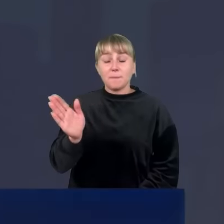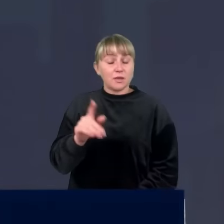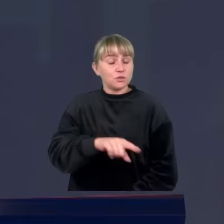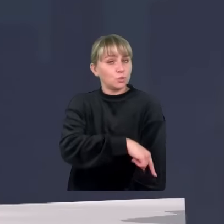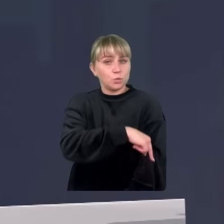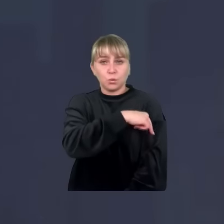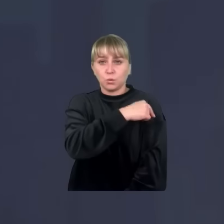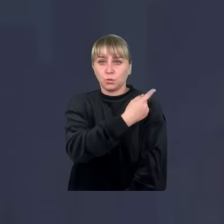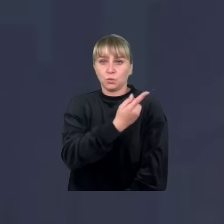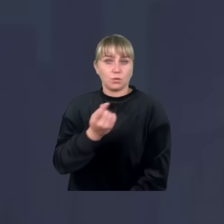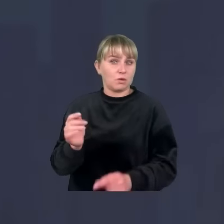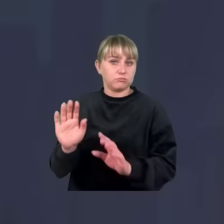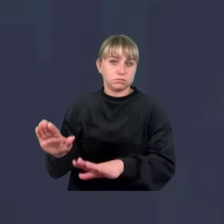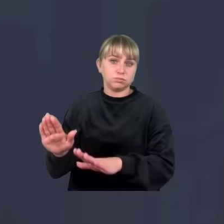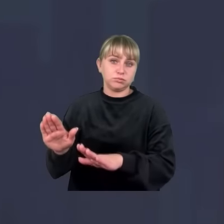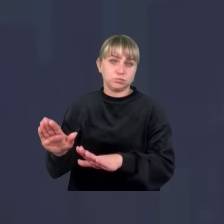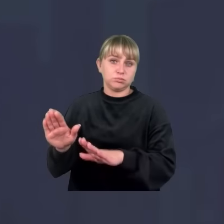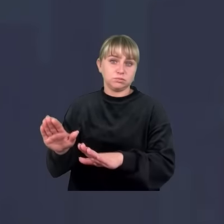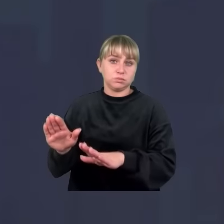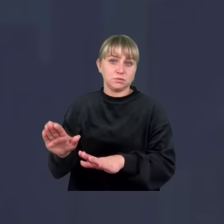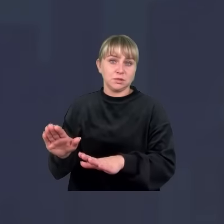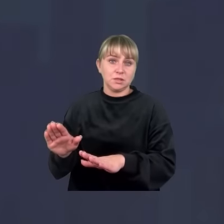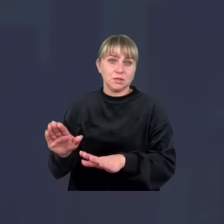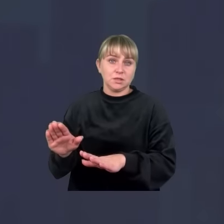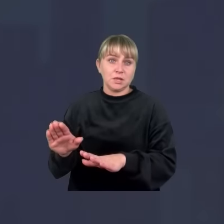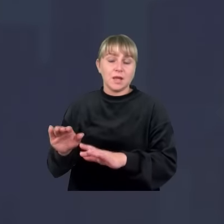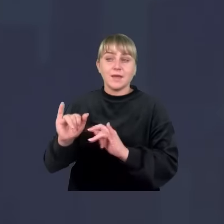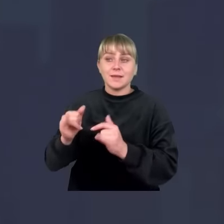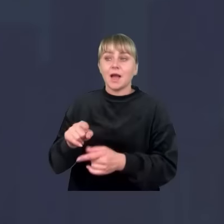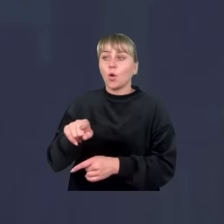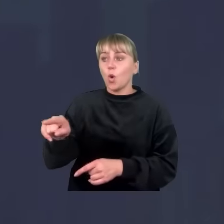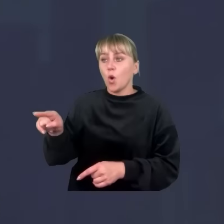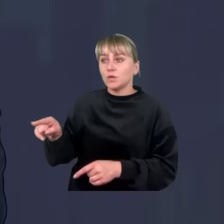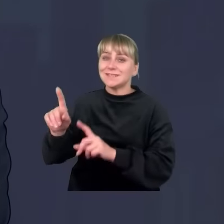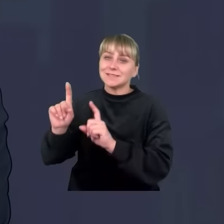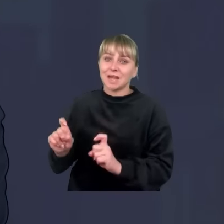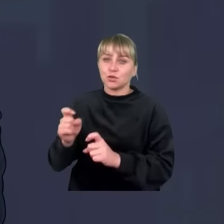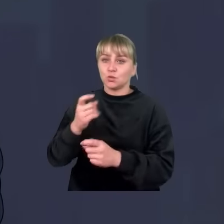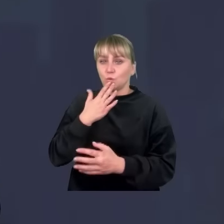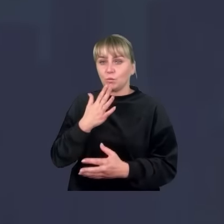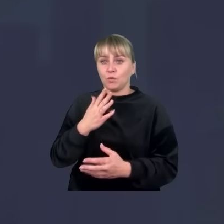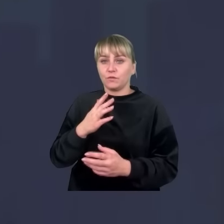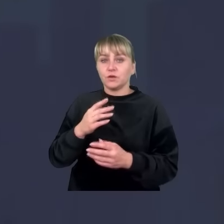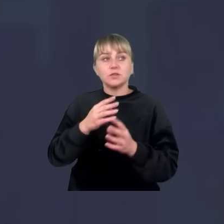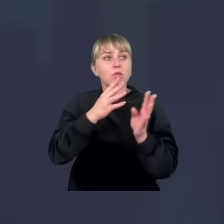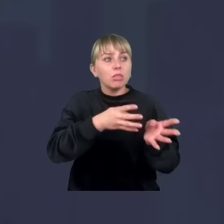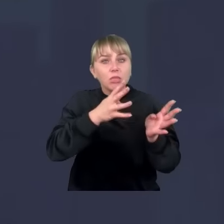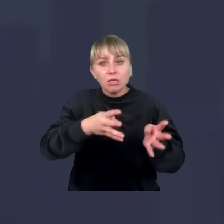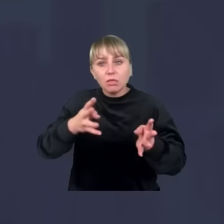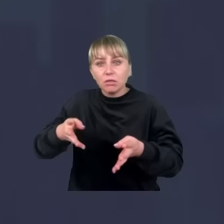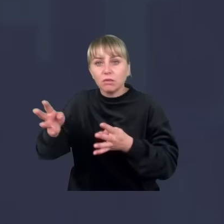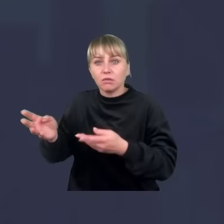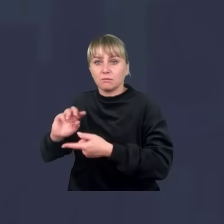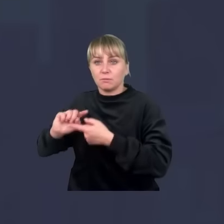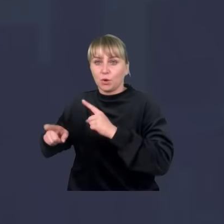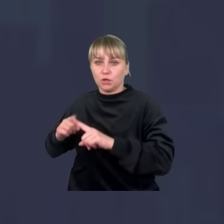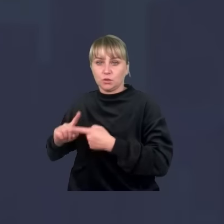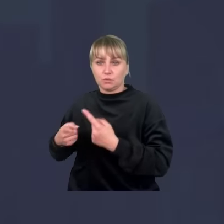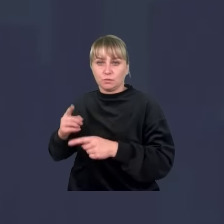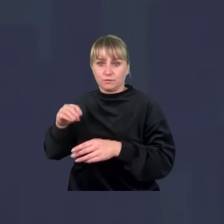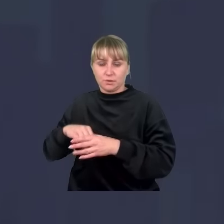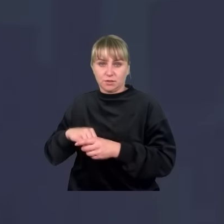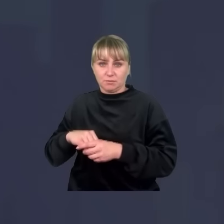tymczasowym areszcie, dopóki no, nie zaczną mówić na jakieś osoby z kręgu polityków, no bo przecież nie chodzi o to,